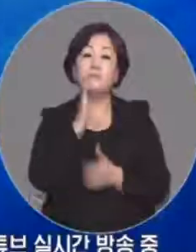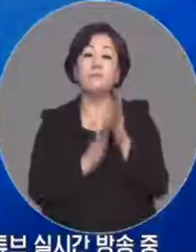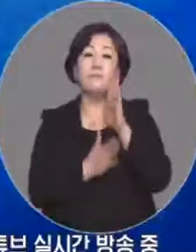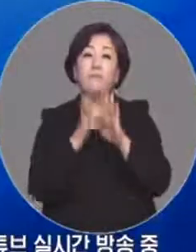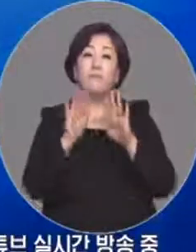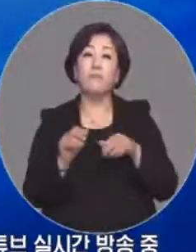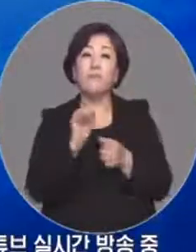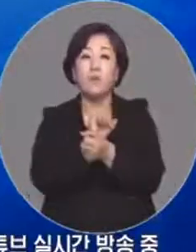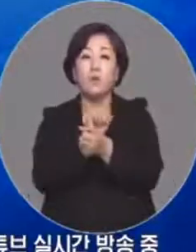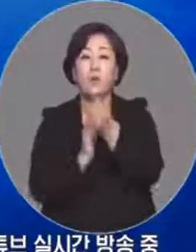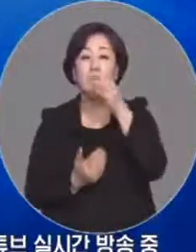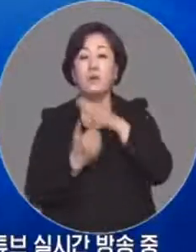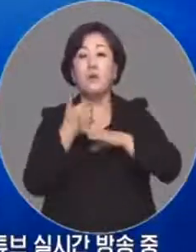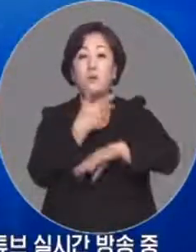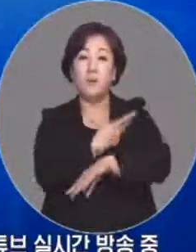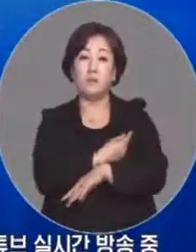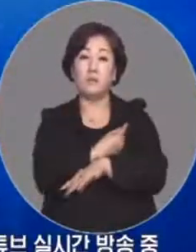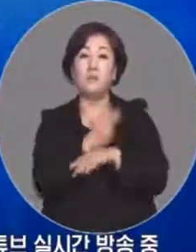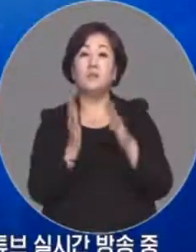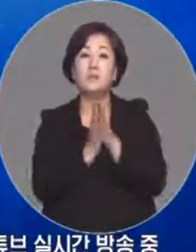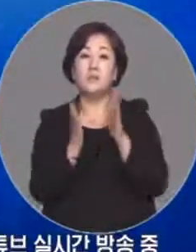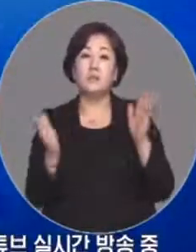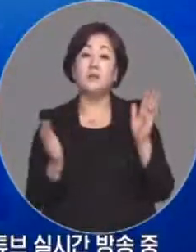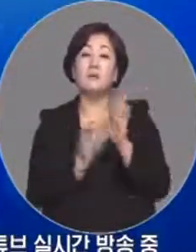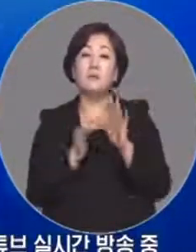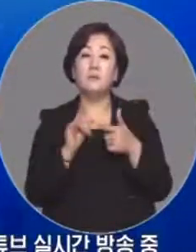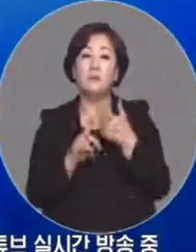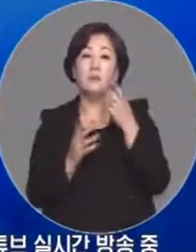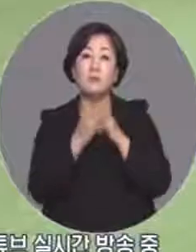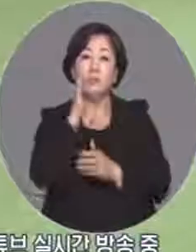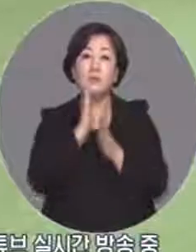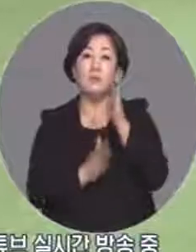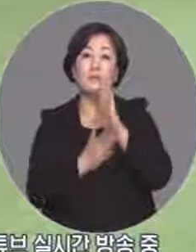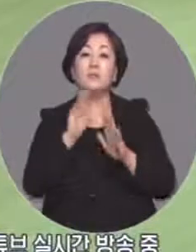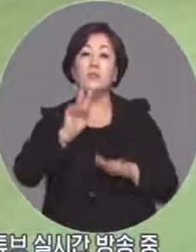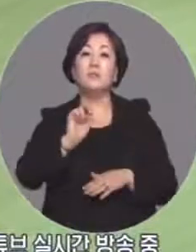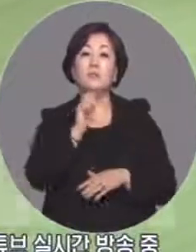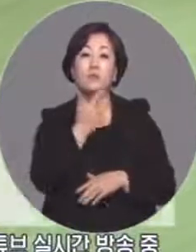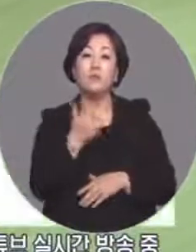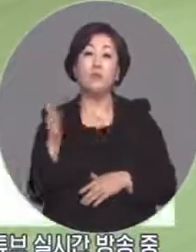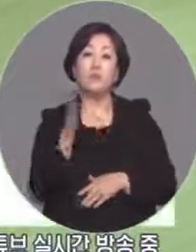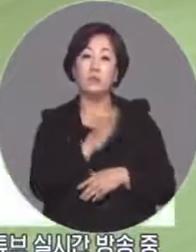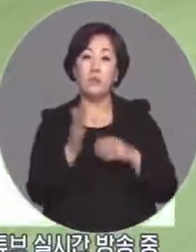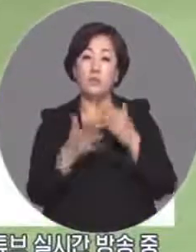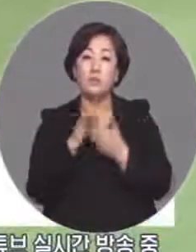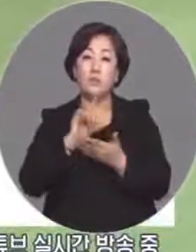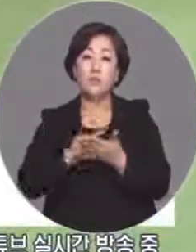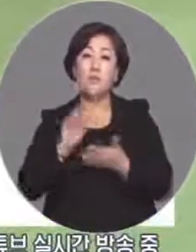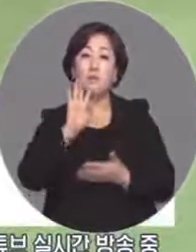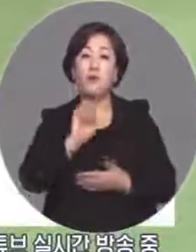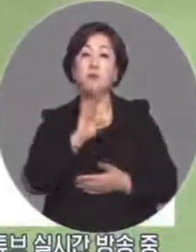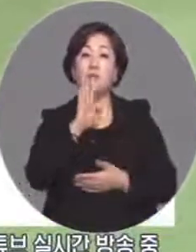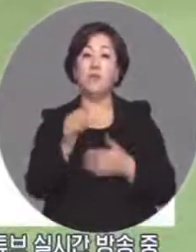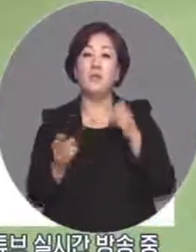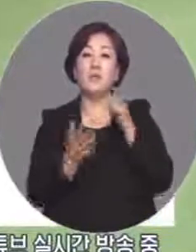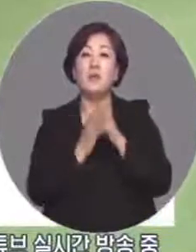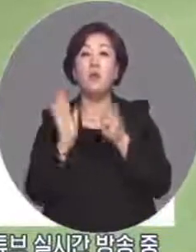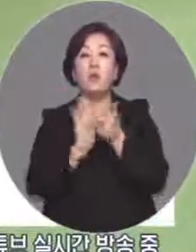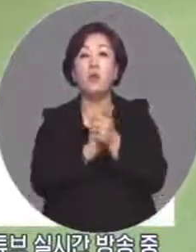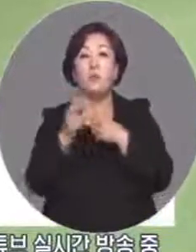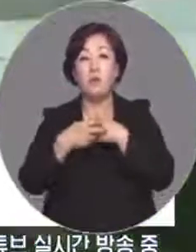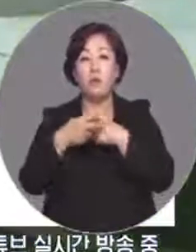울산에서 코로나19 백신 접종이 시작됩니다. 울산시는 오는 26일부터 지역의 44개